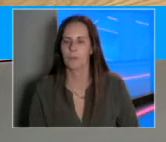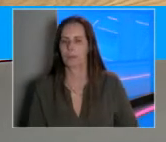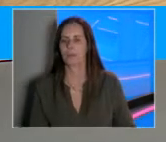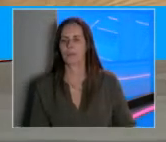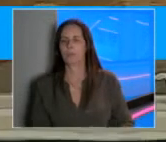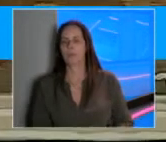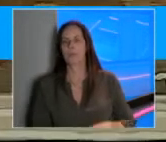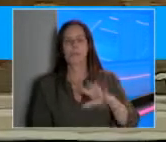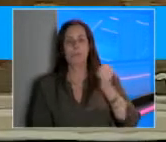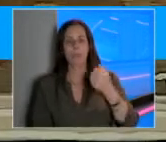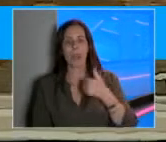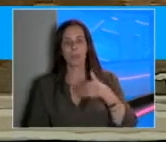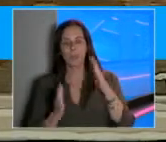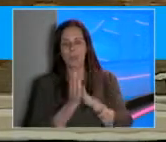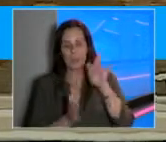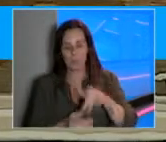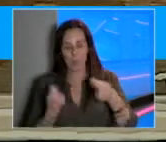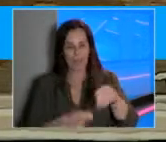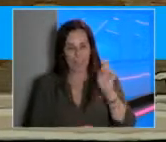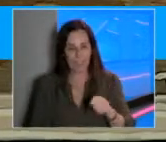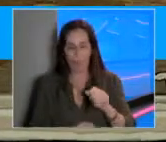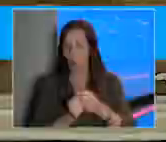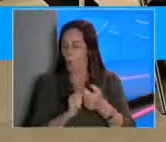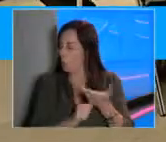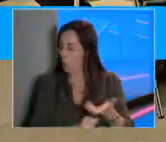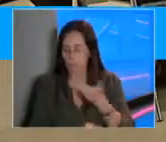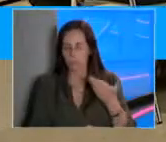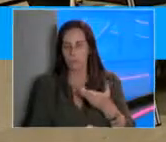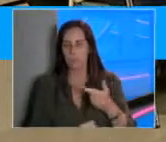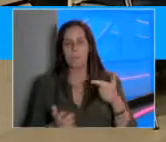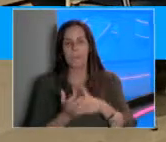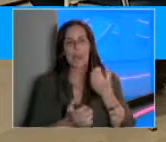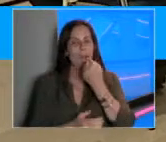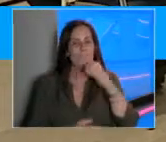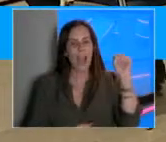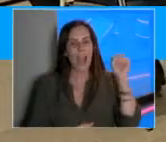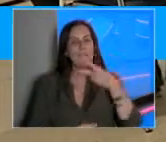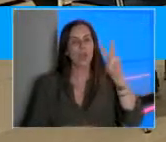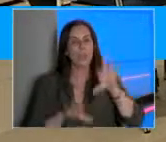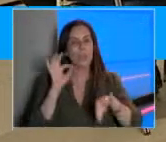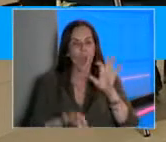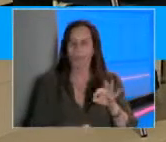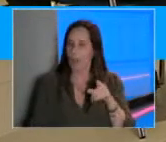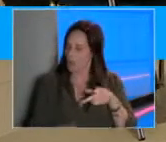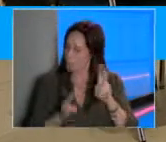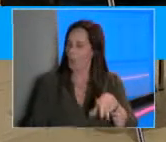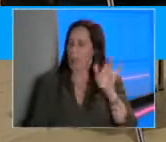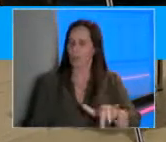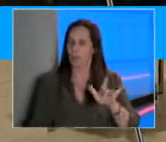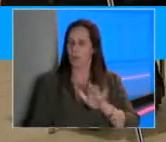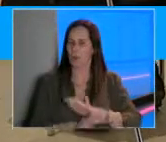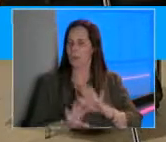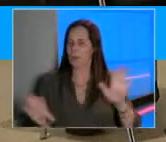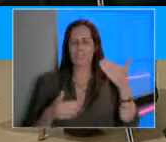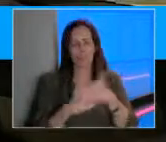חד משמעית, אם אנחנו מבקשים לתבוע חברי כנסת או נבחרי ציבור על סמך הפרת הבטחות בחירות, הרי שאפשר לתבוע אותם ללא